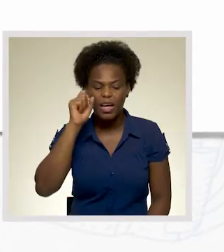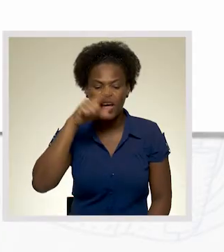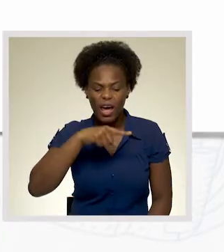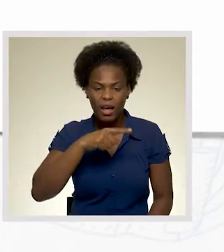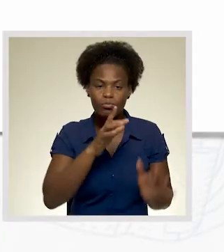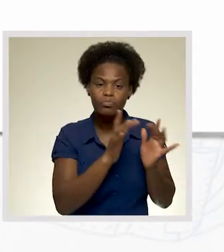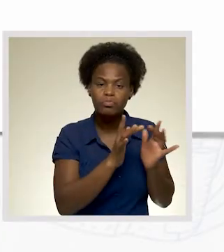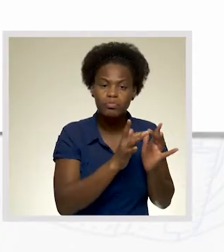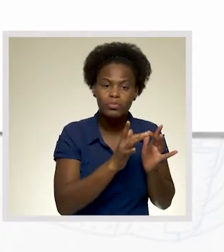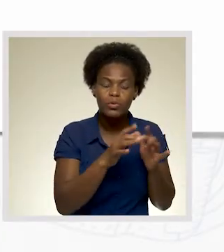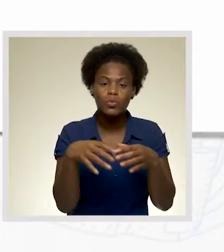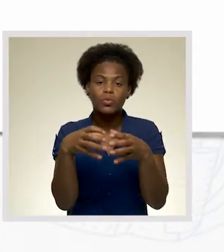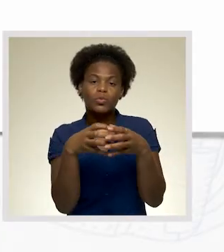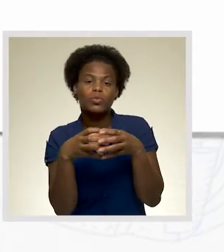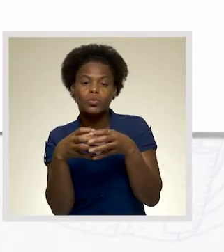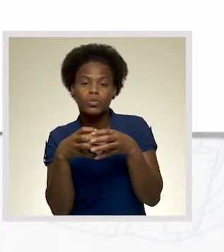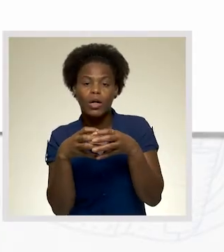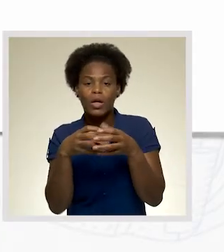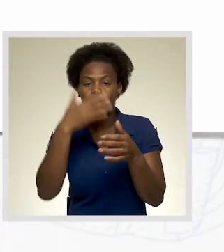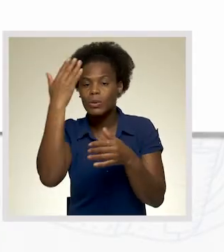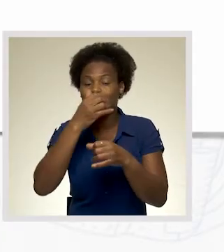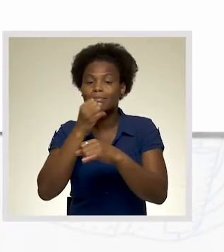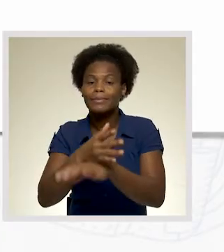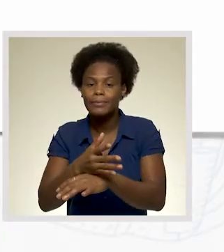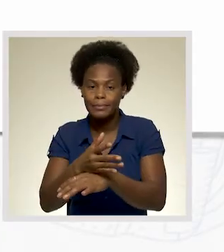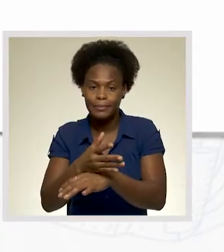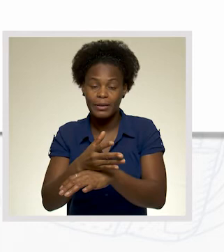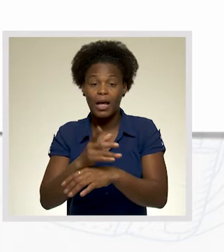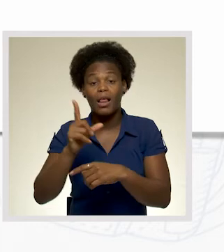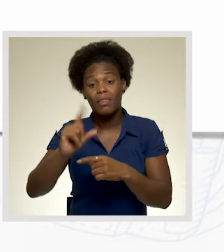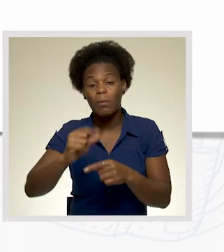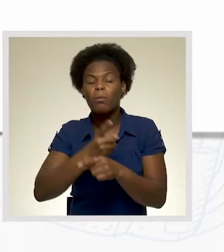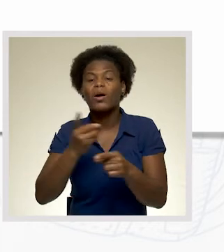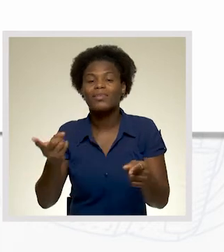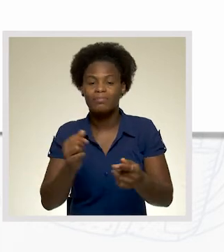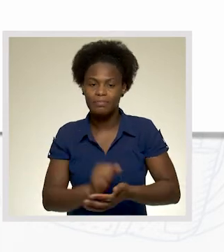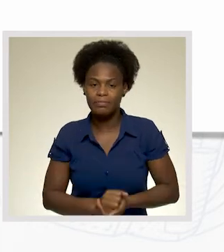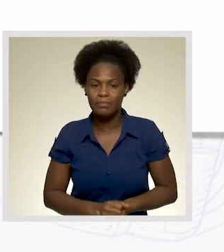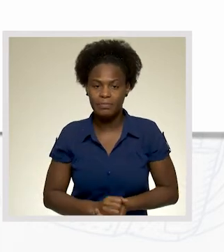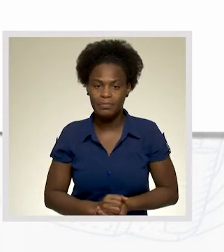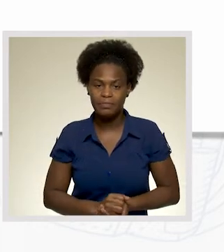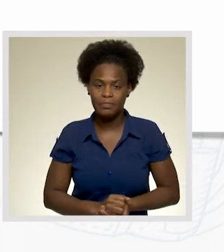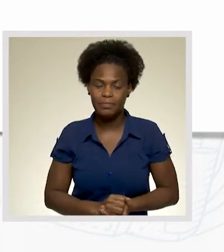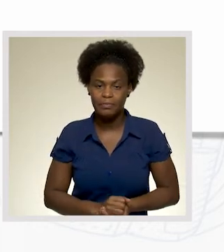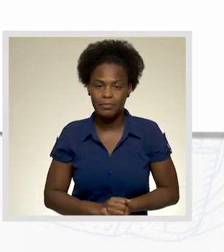Qui a contacté l'équipe le jour suivant et pourquoi?